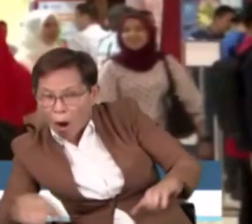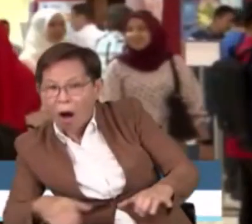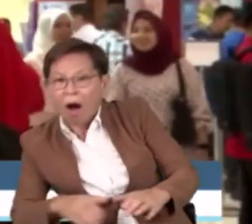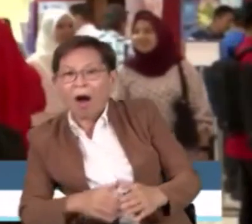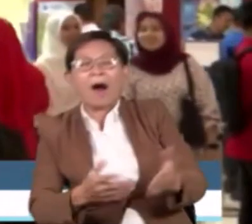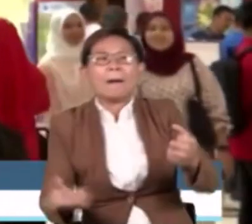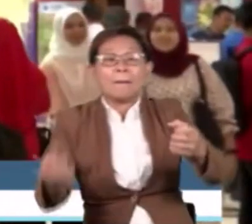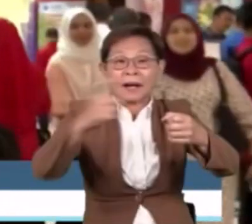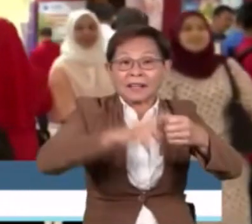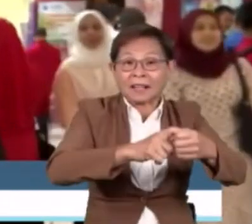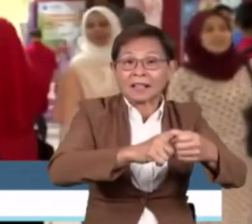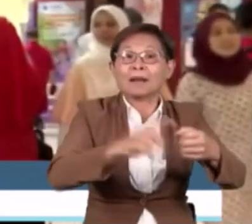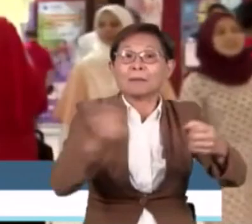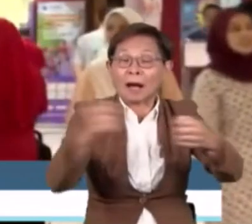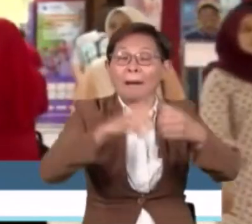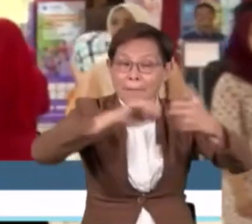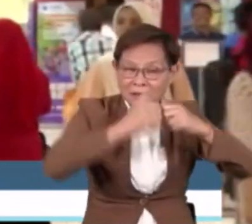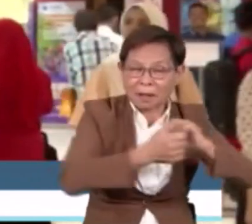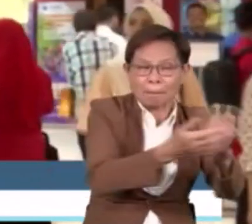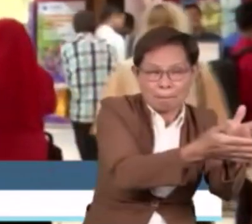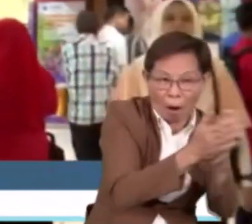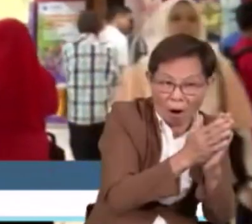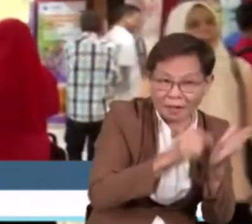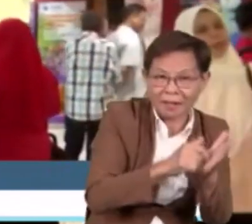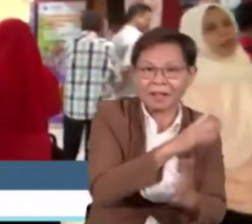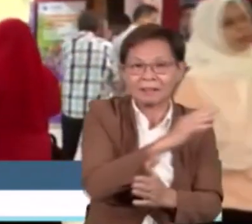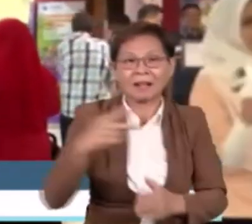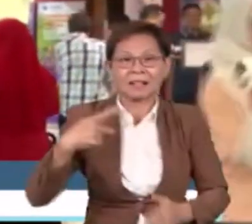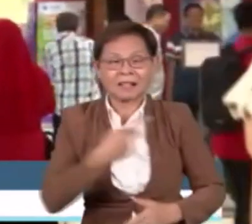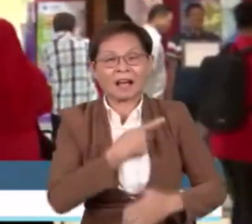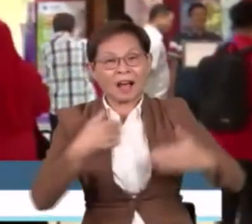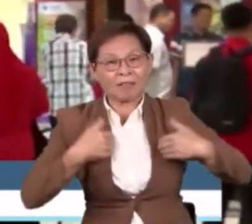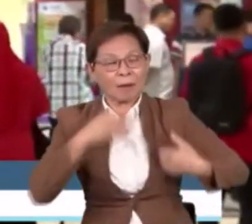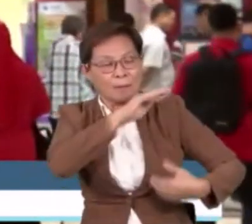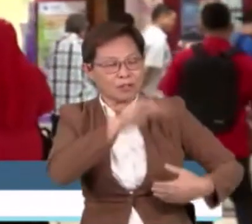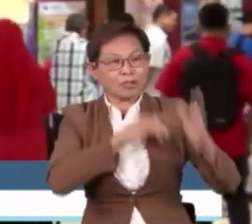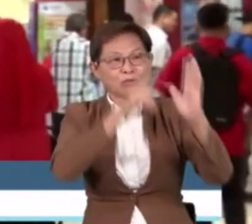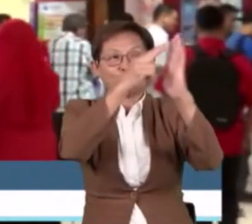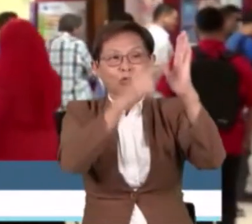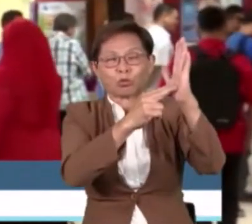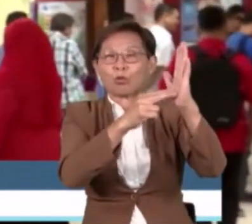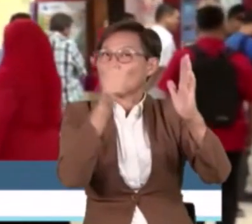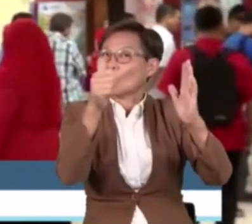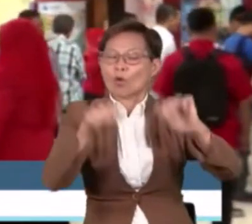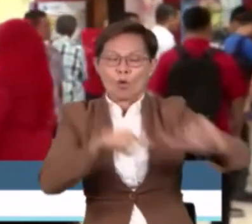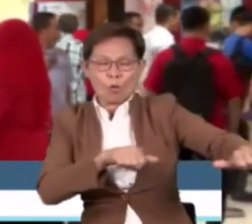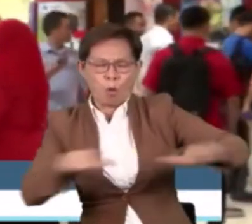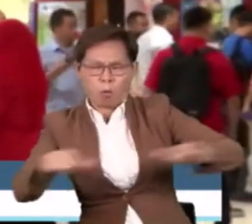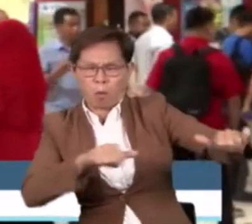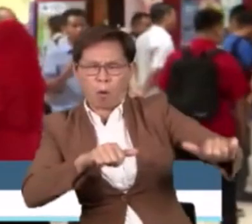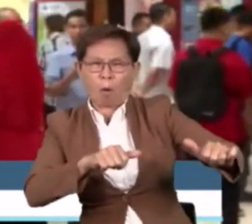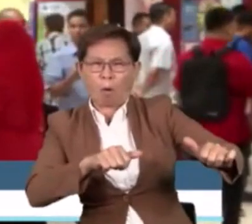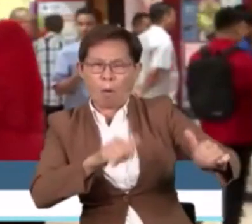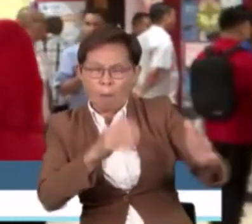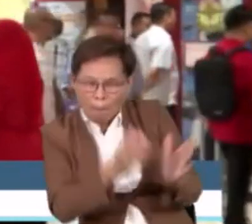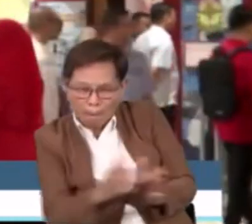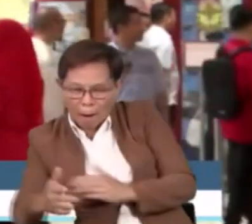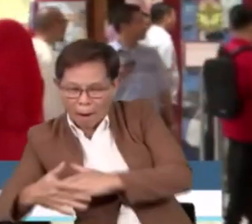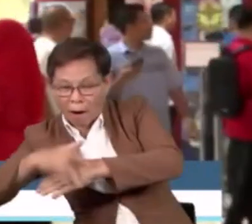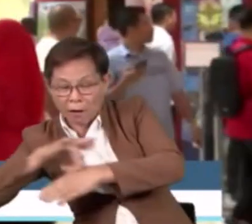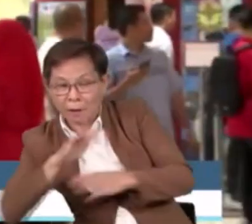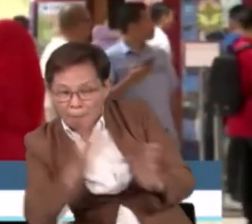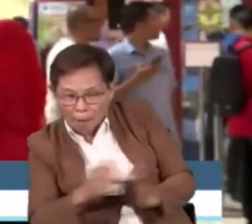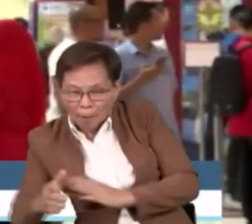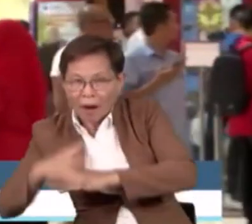tuntutan-tuntutan sebegini, dan kita mempunyai menteri yang undang-undang yang cukup aktif dan yang